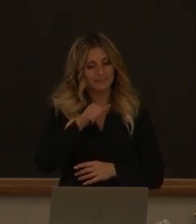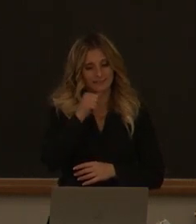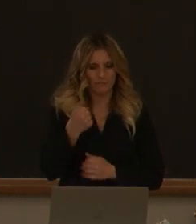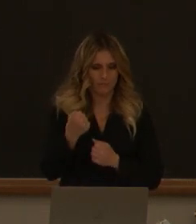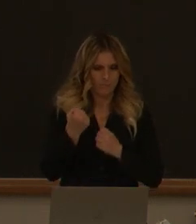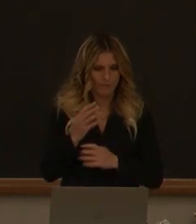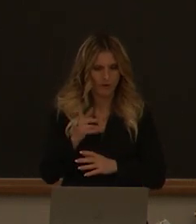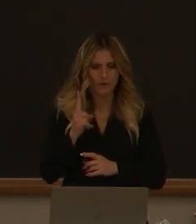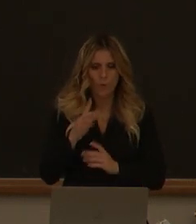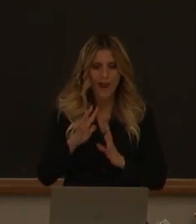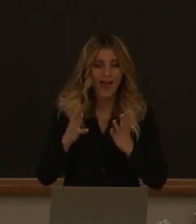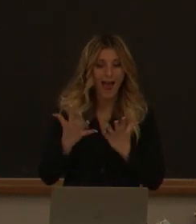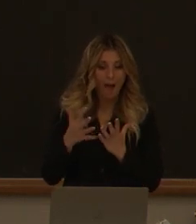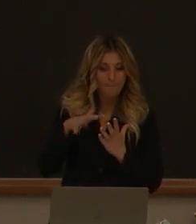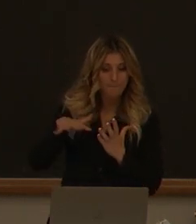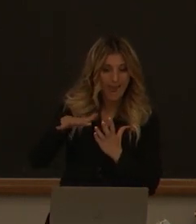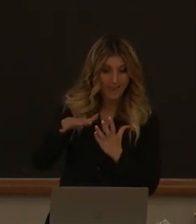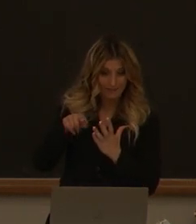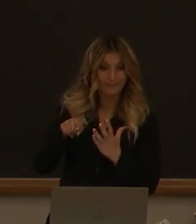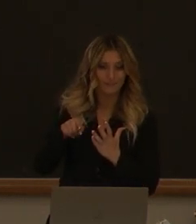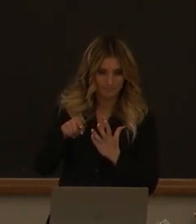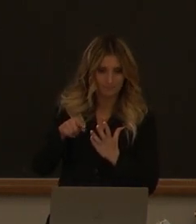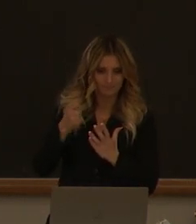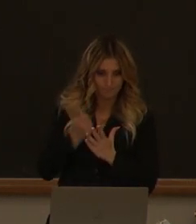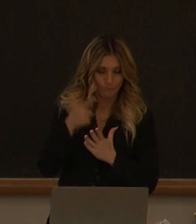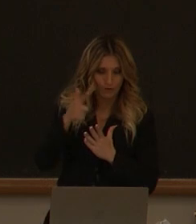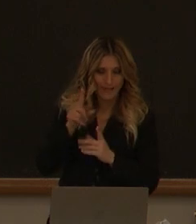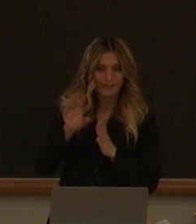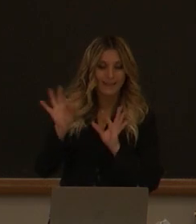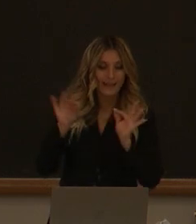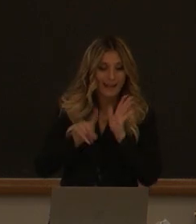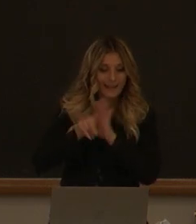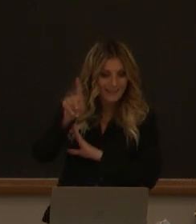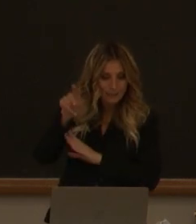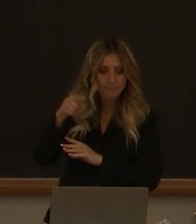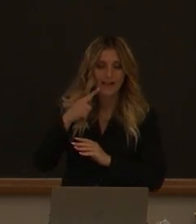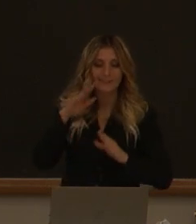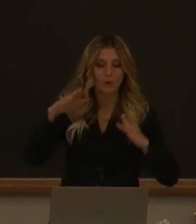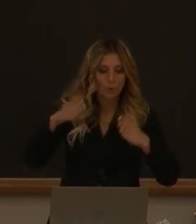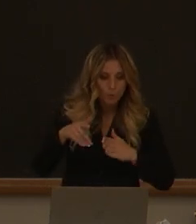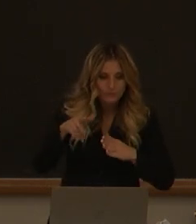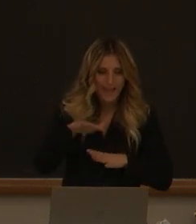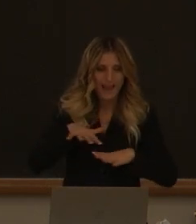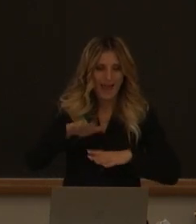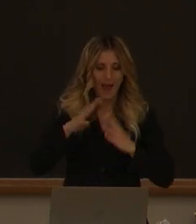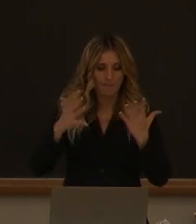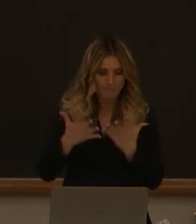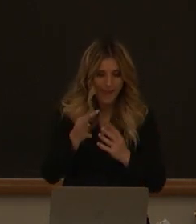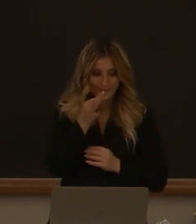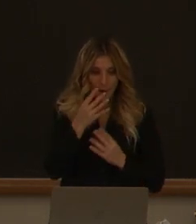sugli aspetti dell'ambiente e del clima, quindi cambiamento climatico, tutela dell'ambiente, tutela del paesaggio, la